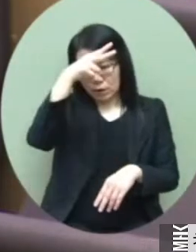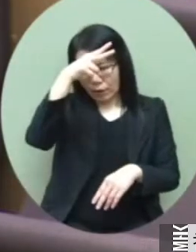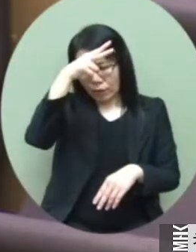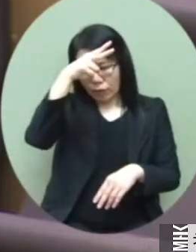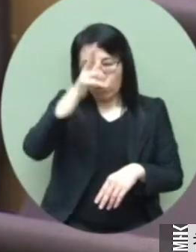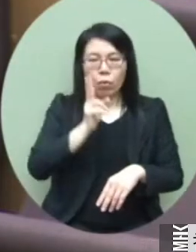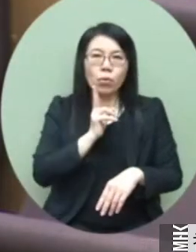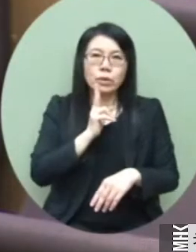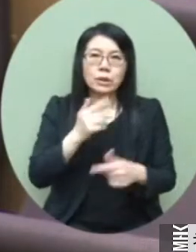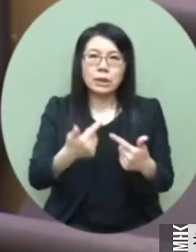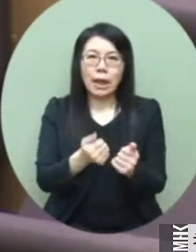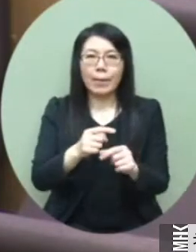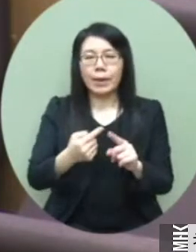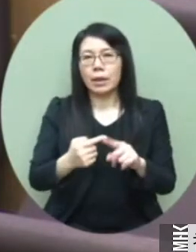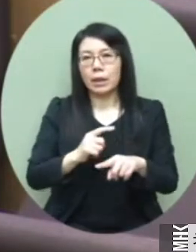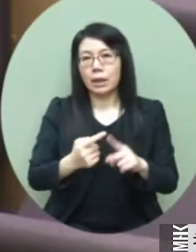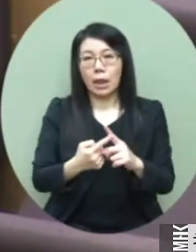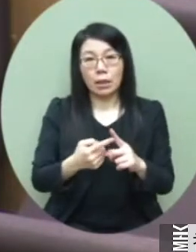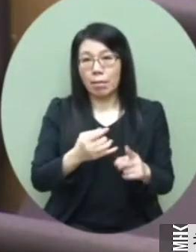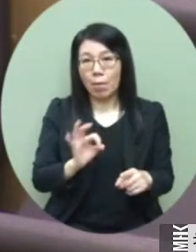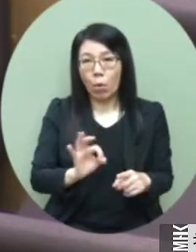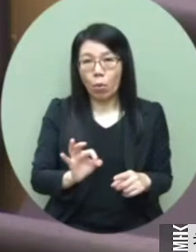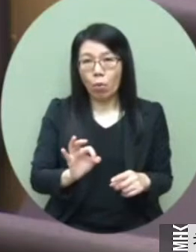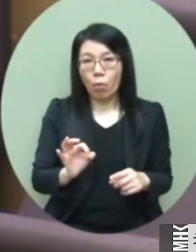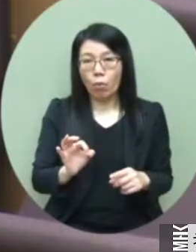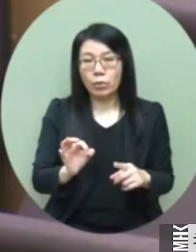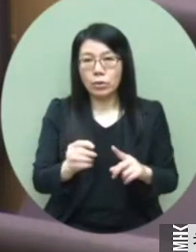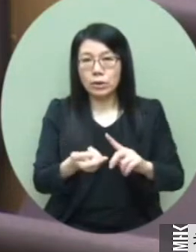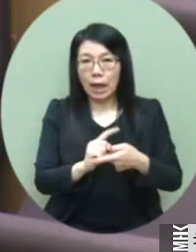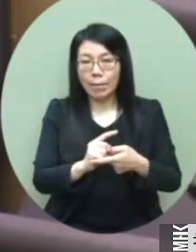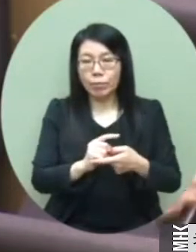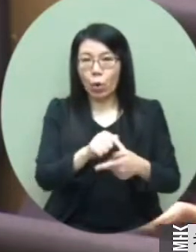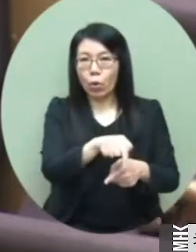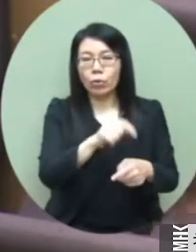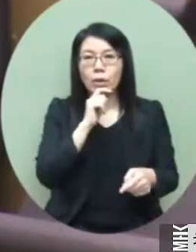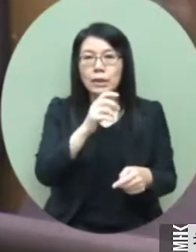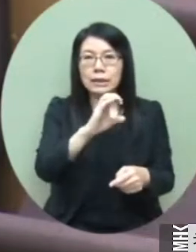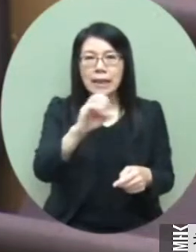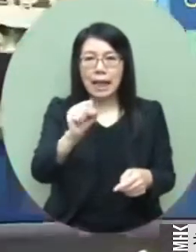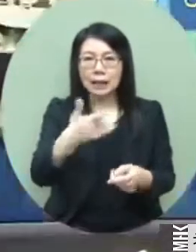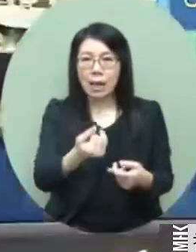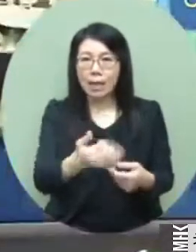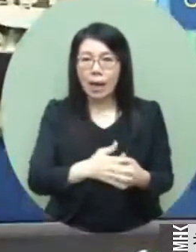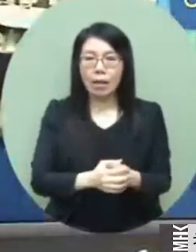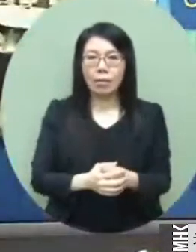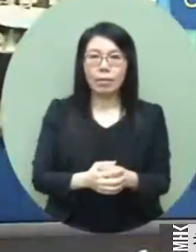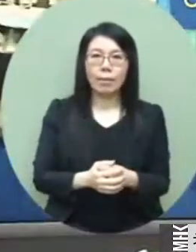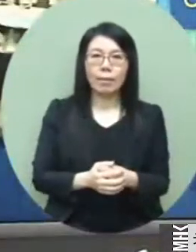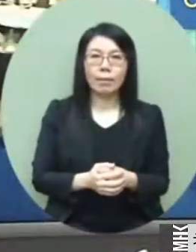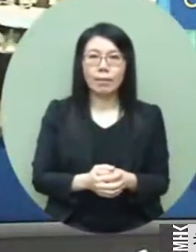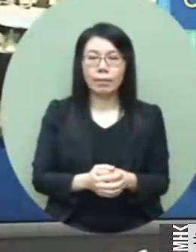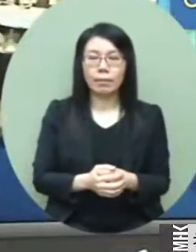暫時未有一個比較合適嘅人選去做署任做 CS 咁樣咧？唔該。